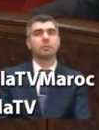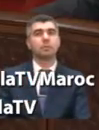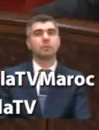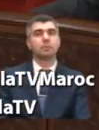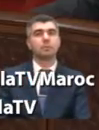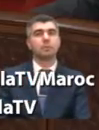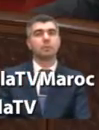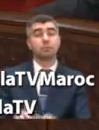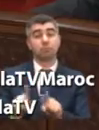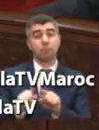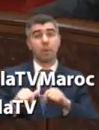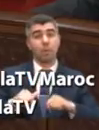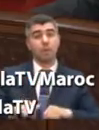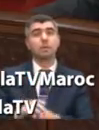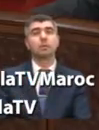لذلك سيد الوزير،